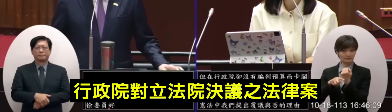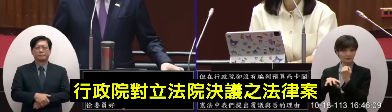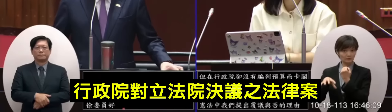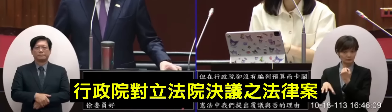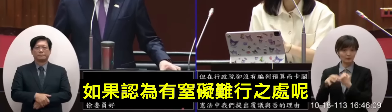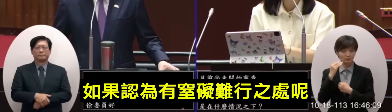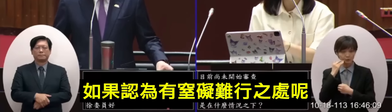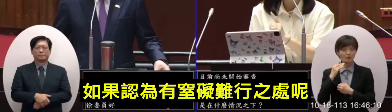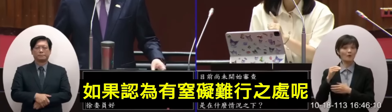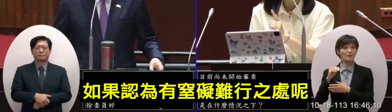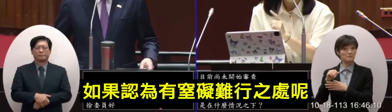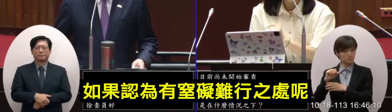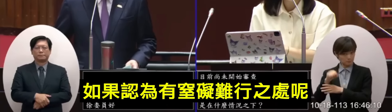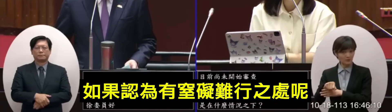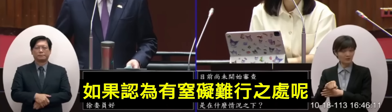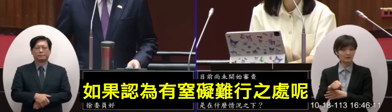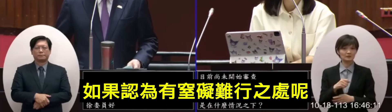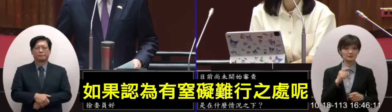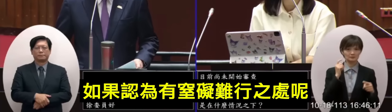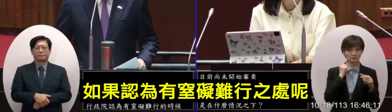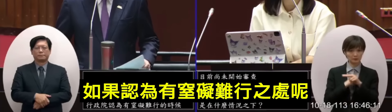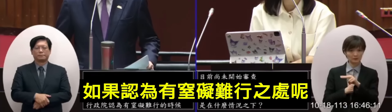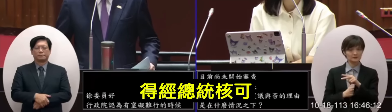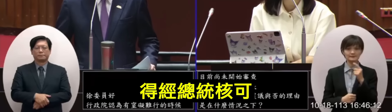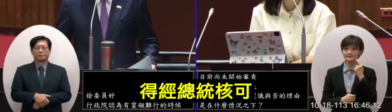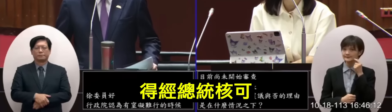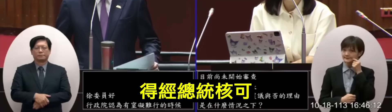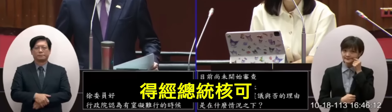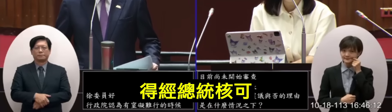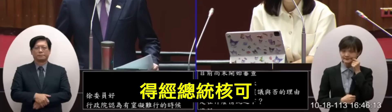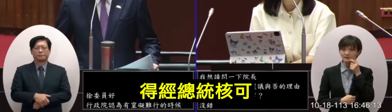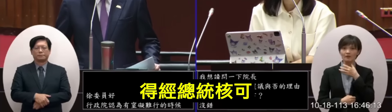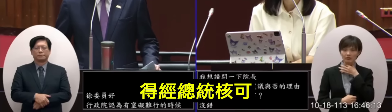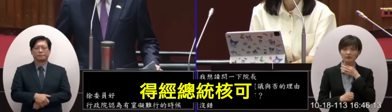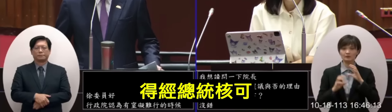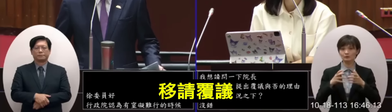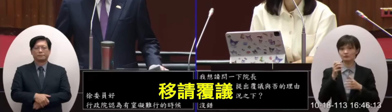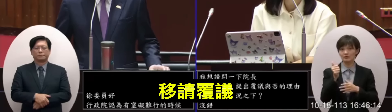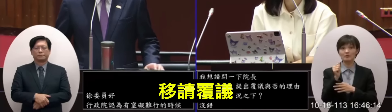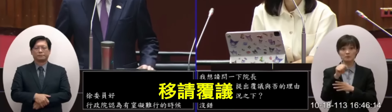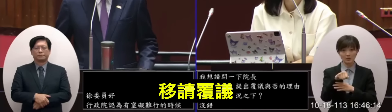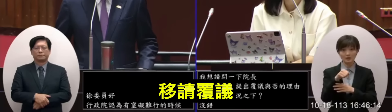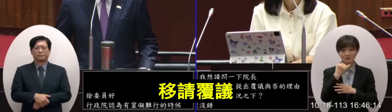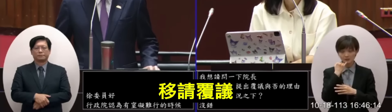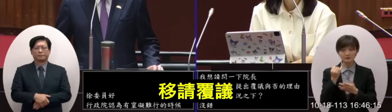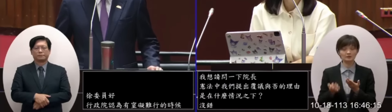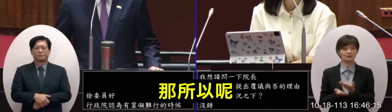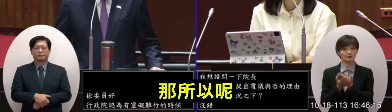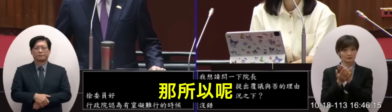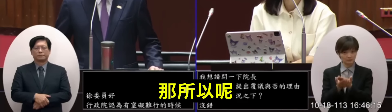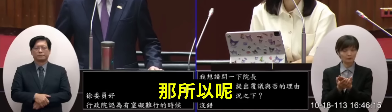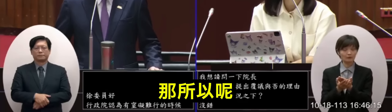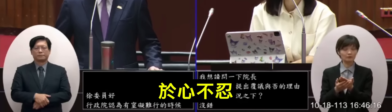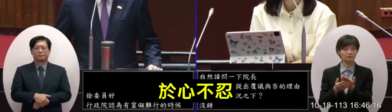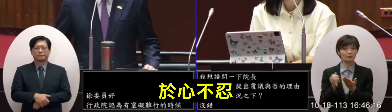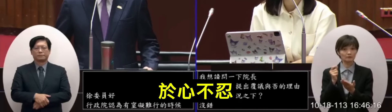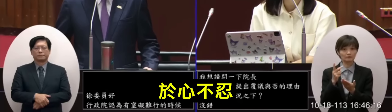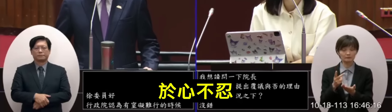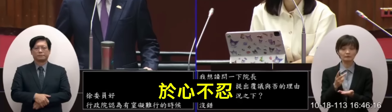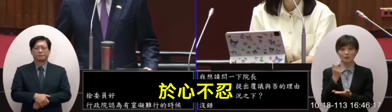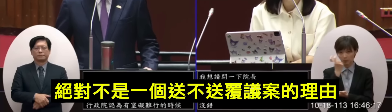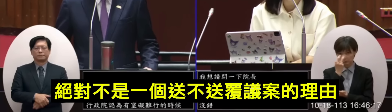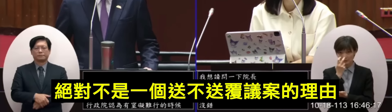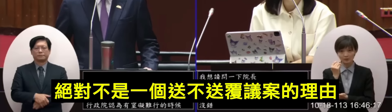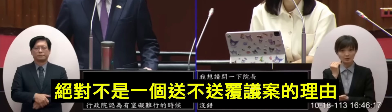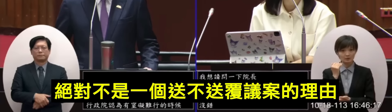法律案，如果认为有挚爱难行之处呢，得经总统核可，那宜请复议。那所以呢，于心不